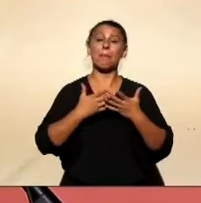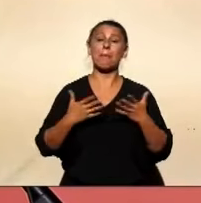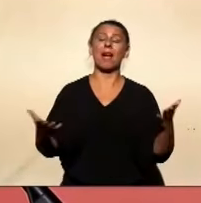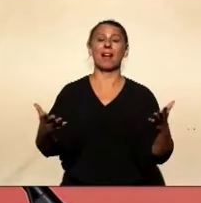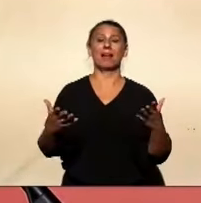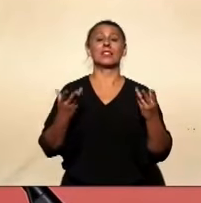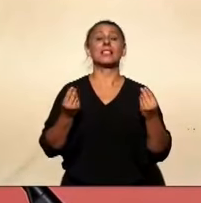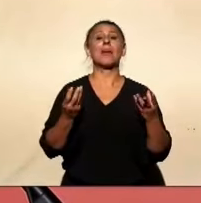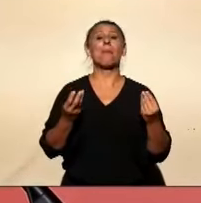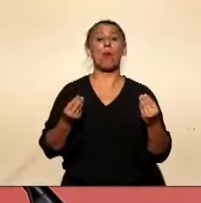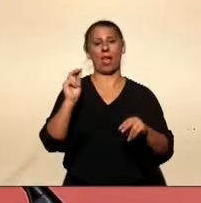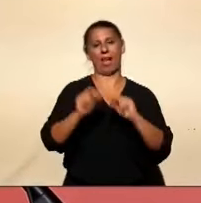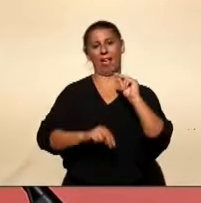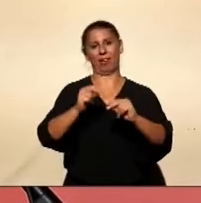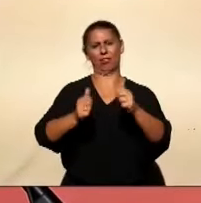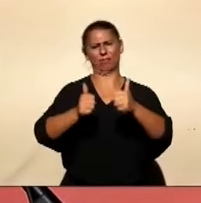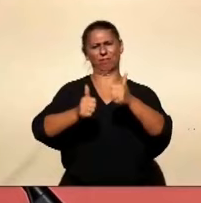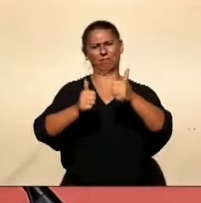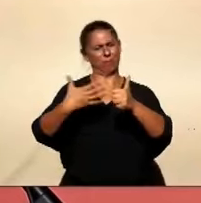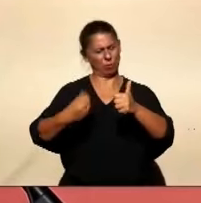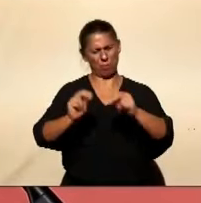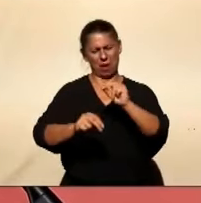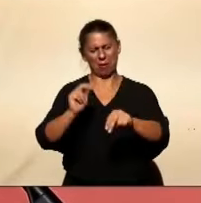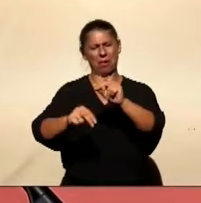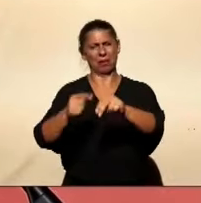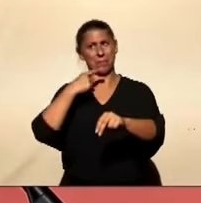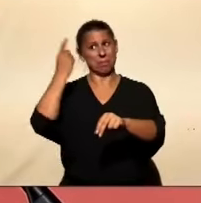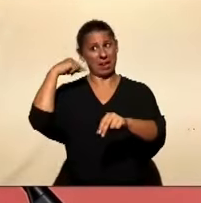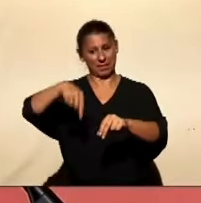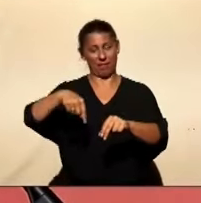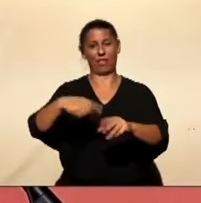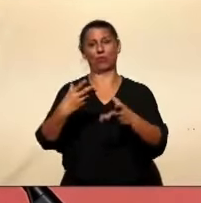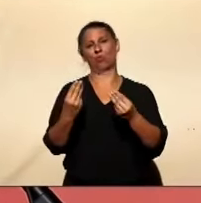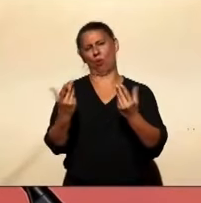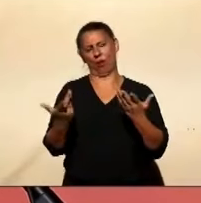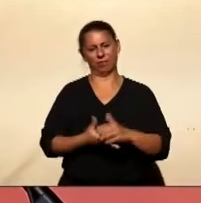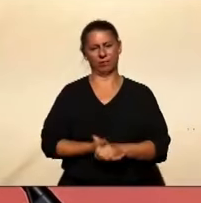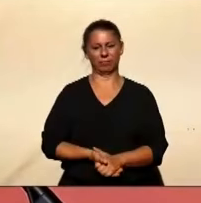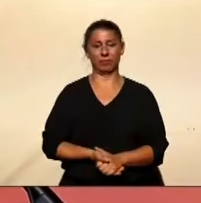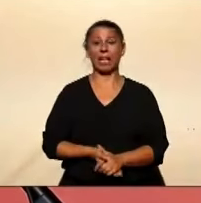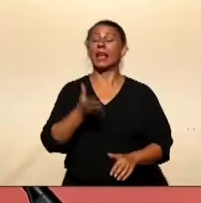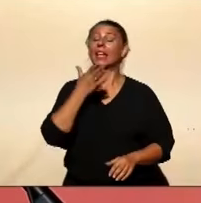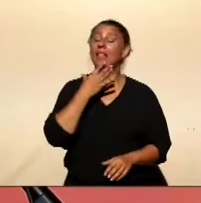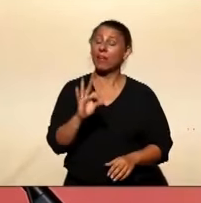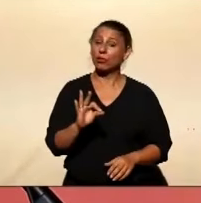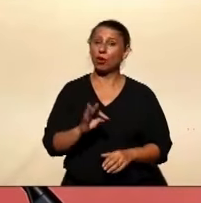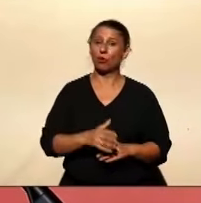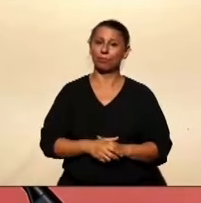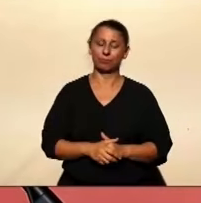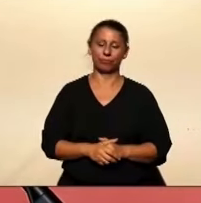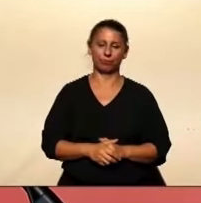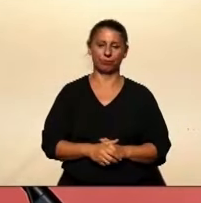και πολλές εκλογικές αναμετρήσεις πέρσι και φέτος. Γι' αυτό